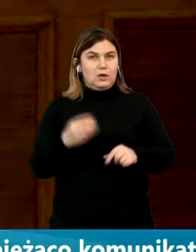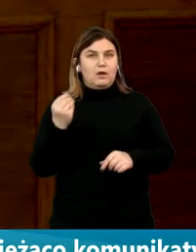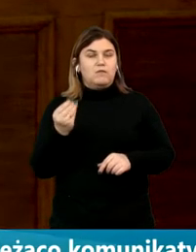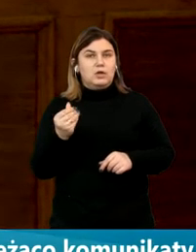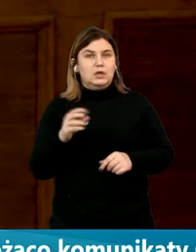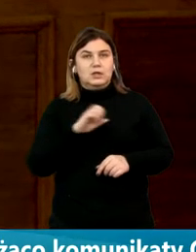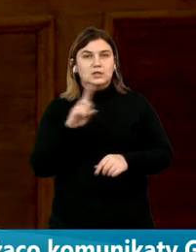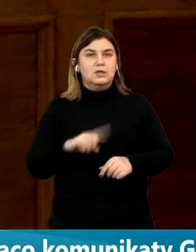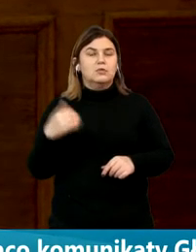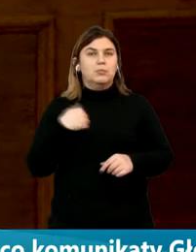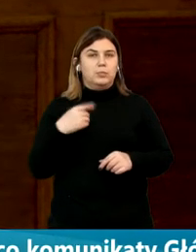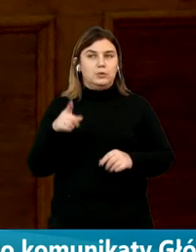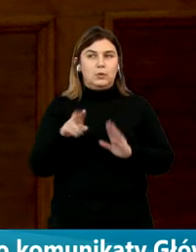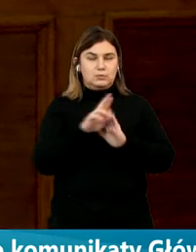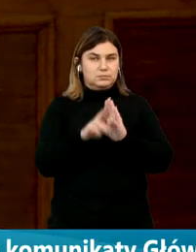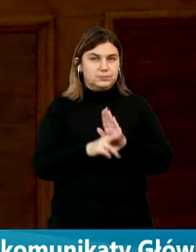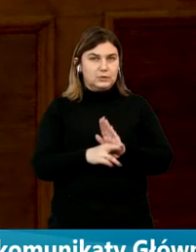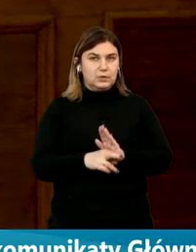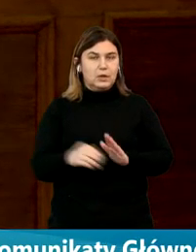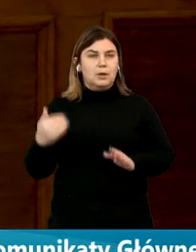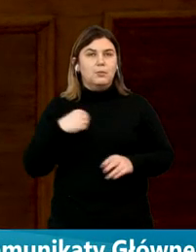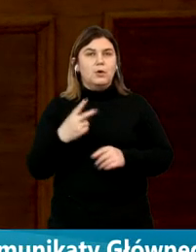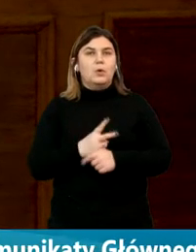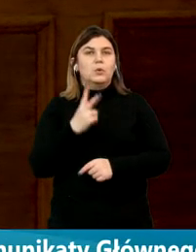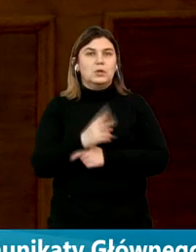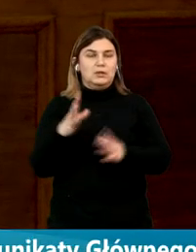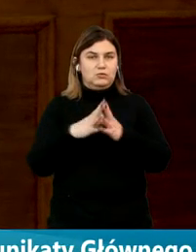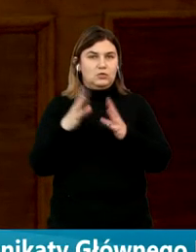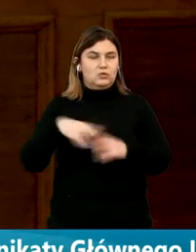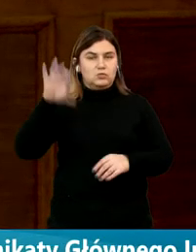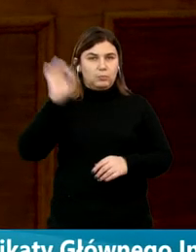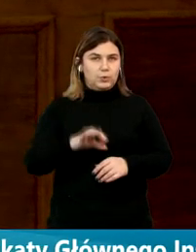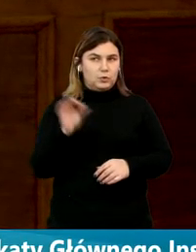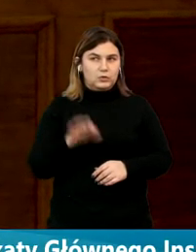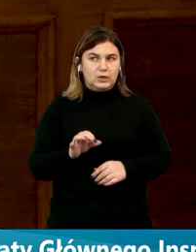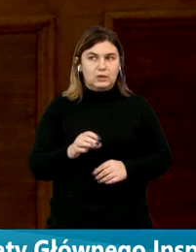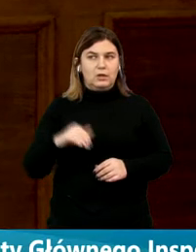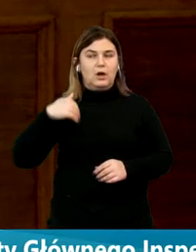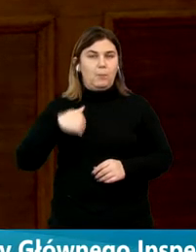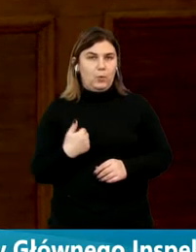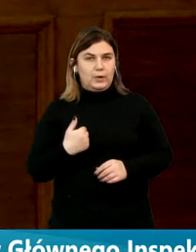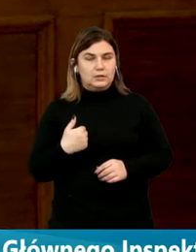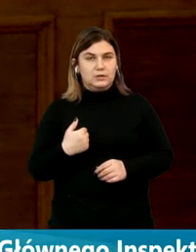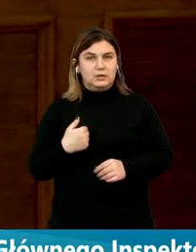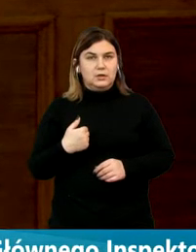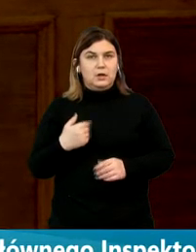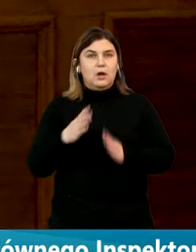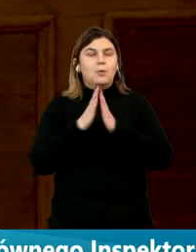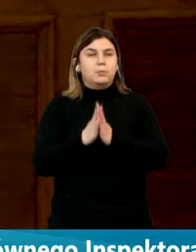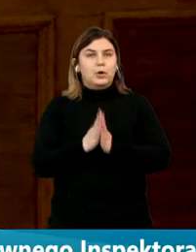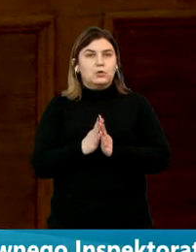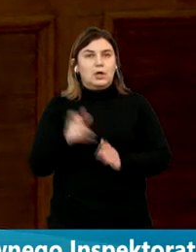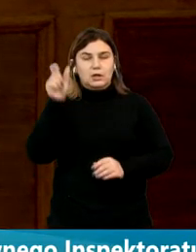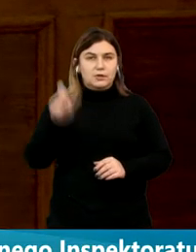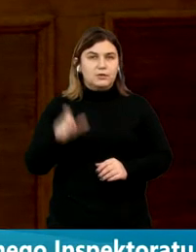z taryfikatora. Przypomnę, było ono udostępniane za 10% opłaty. Więc prosiłbym o taki